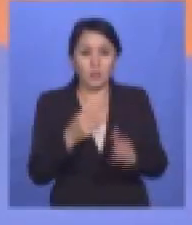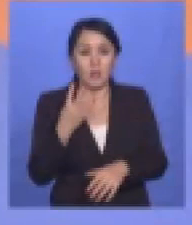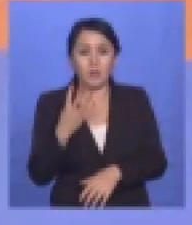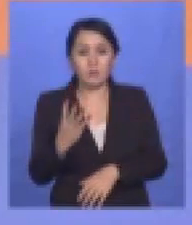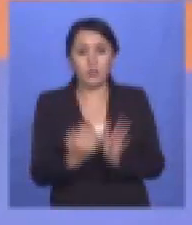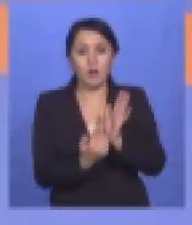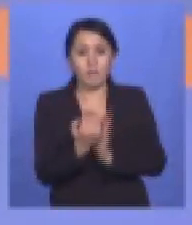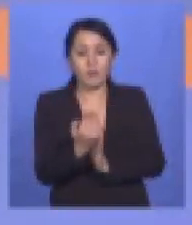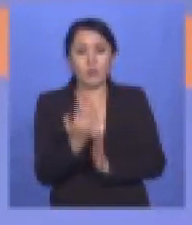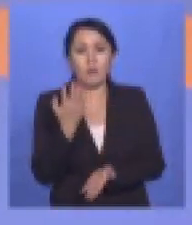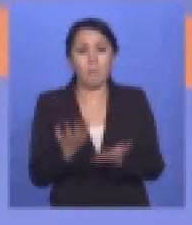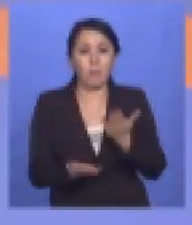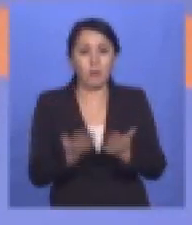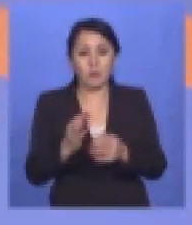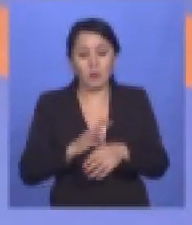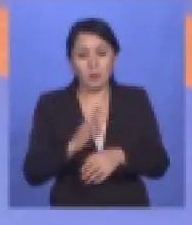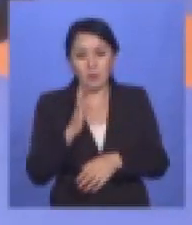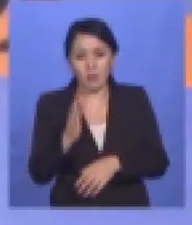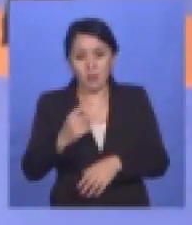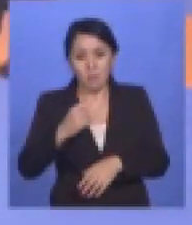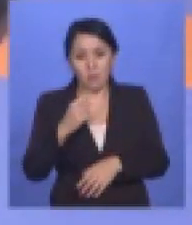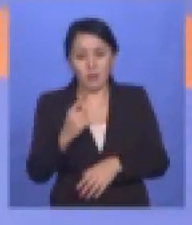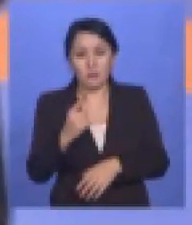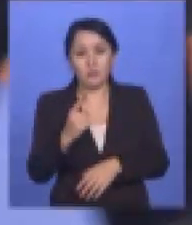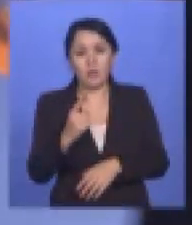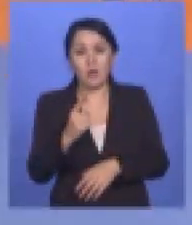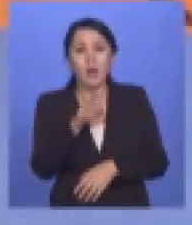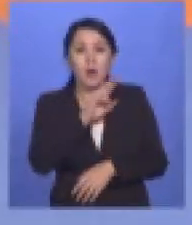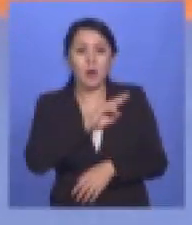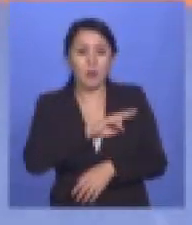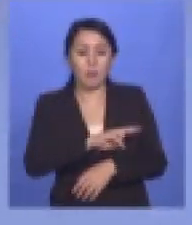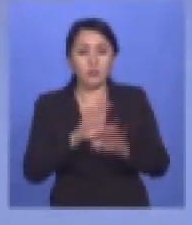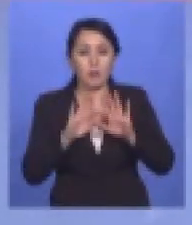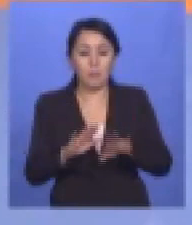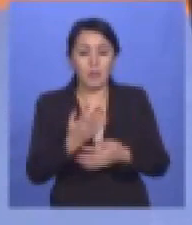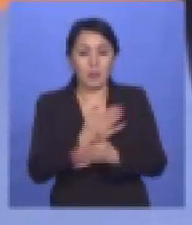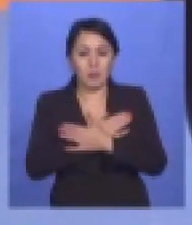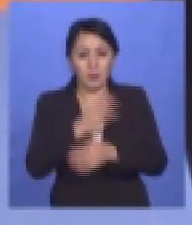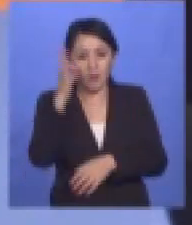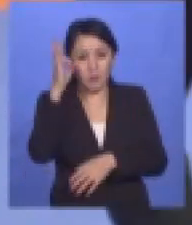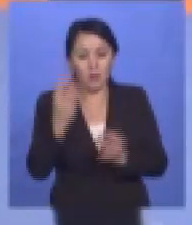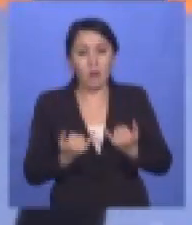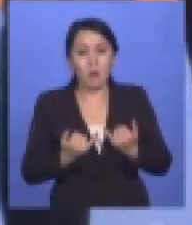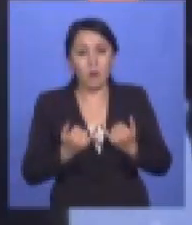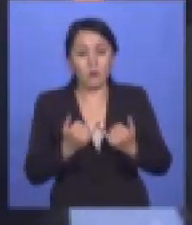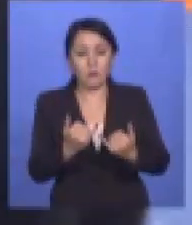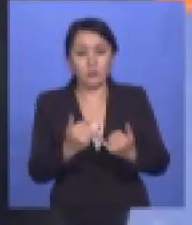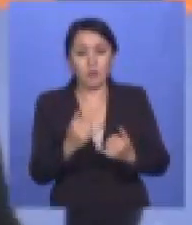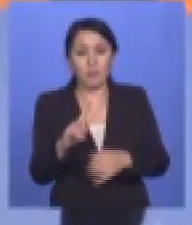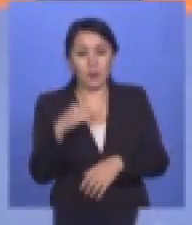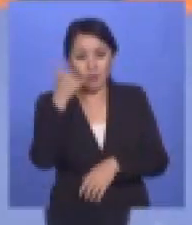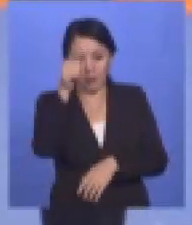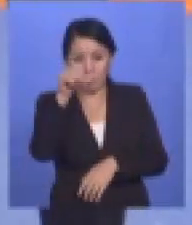одан жоғары салмақ дәрежелері бойынша өтті. Айта кету қажет, қызметтік борышын өтеу барысында қаза тапқан жандарды еске алуға арналған турнир биыл бірінші